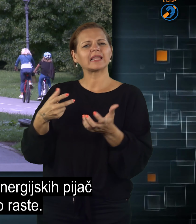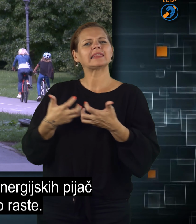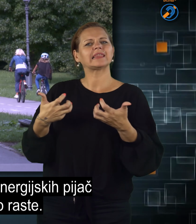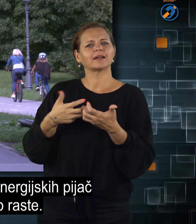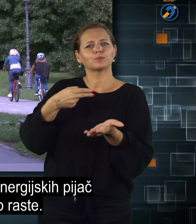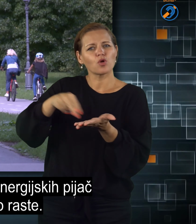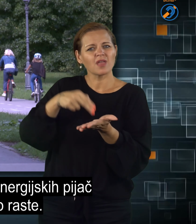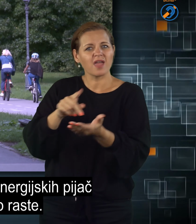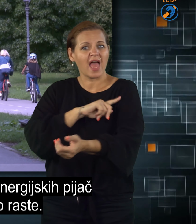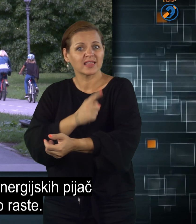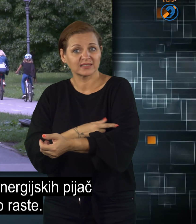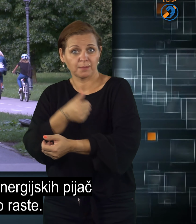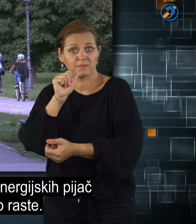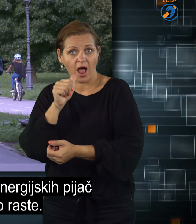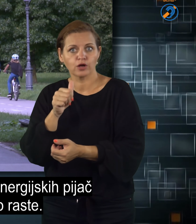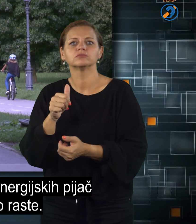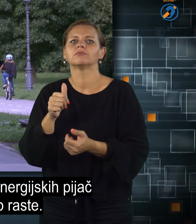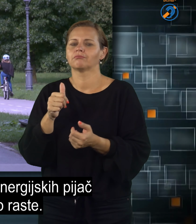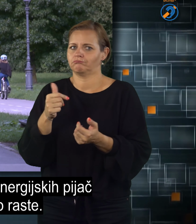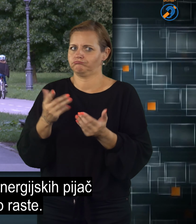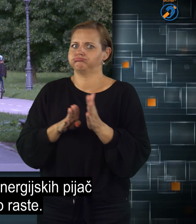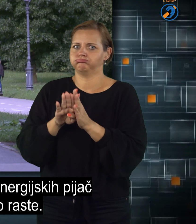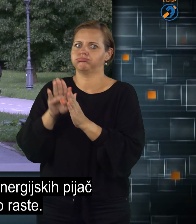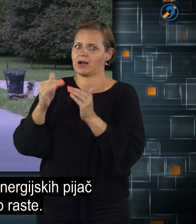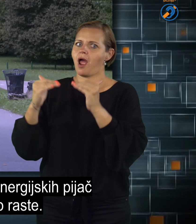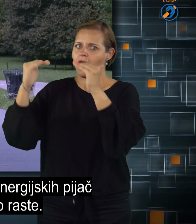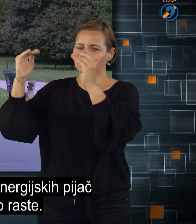Globalni trg prodaje energijskih pijač medtem naglo raste.